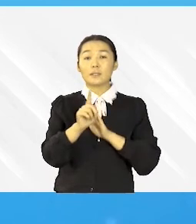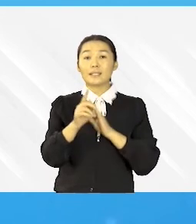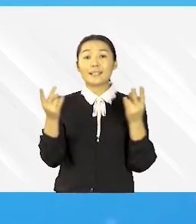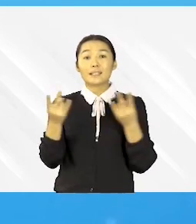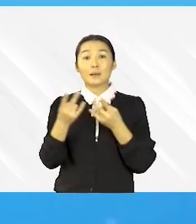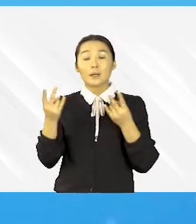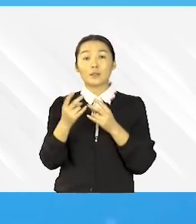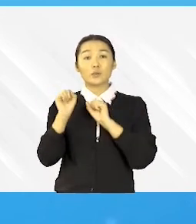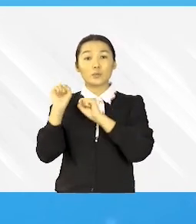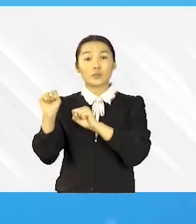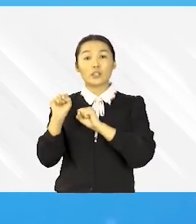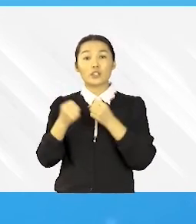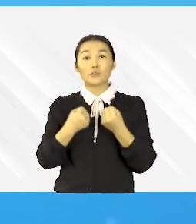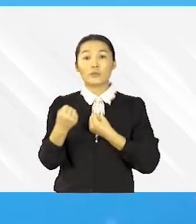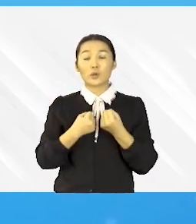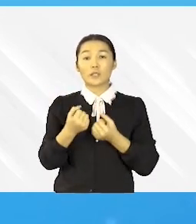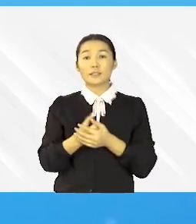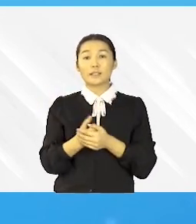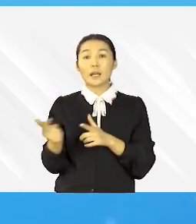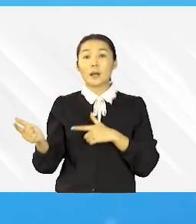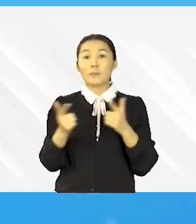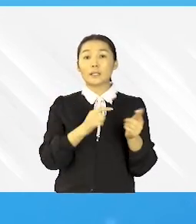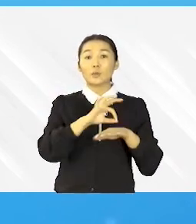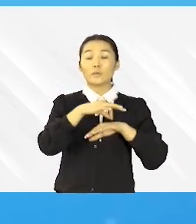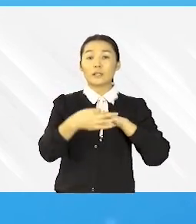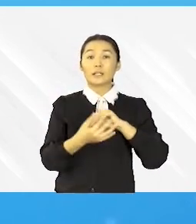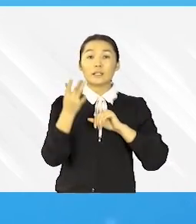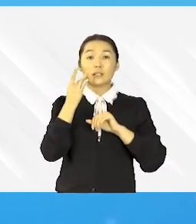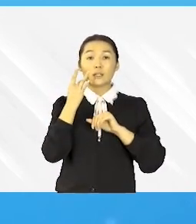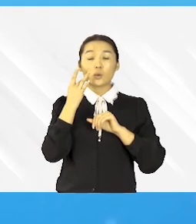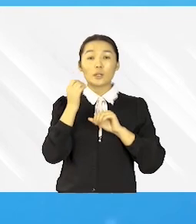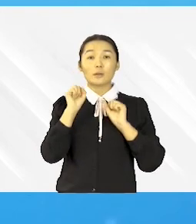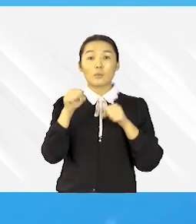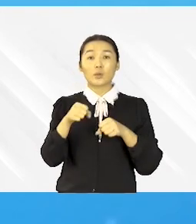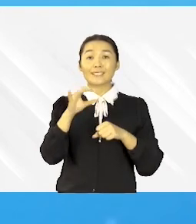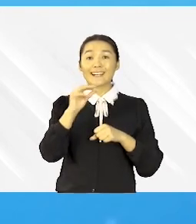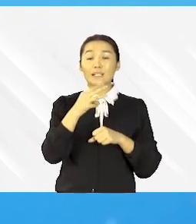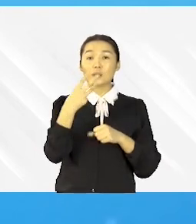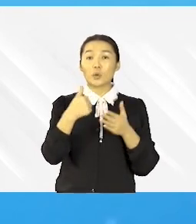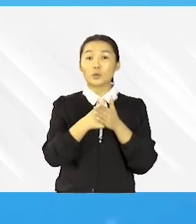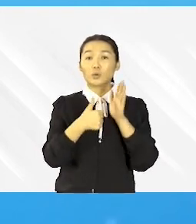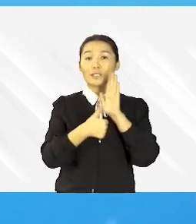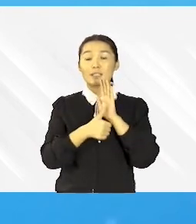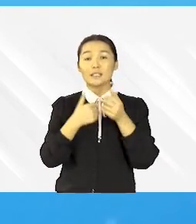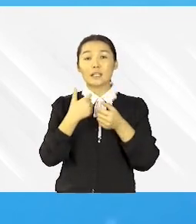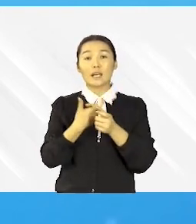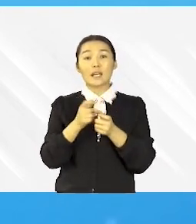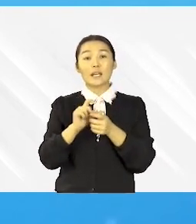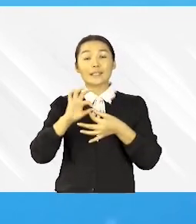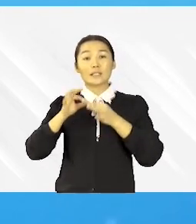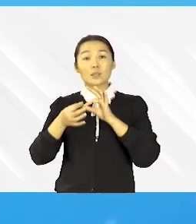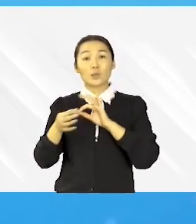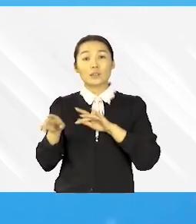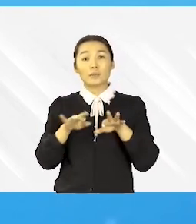от повреждения твердость. Подготовка к линьке, которой, кстати, может быть от 3 до 6, это сложный процесс,